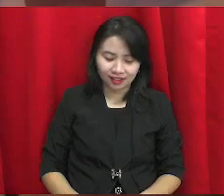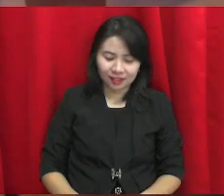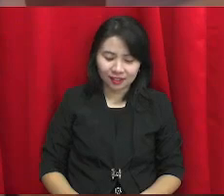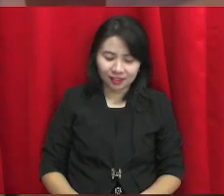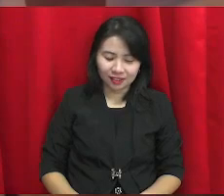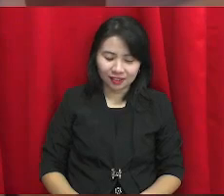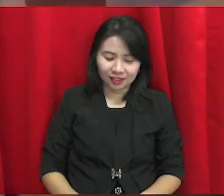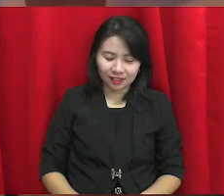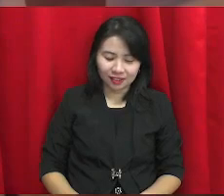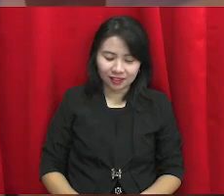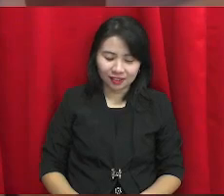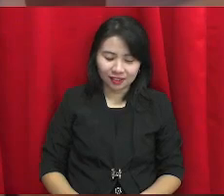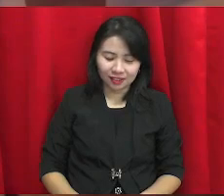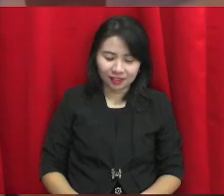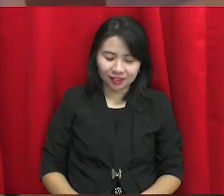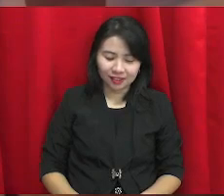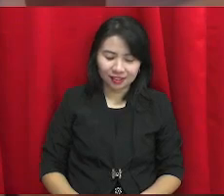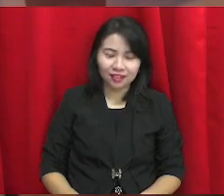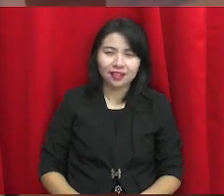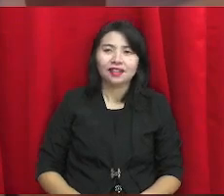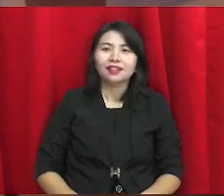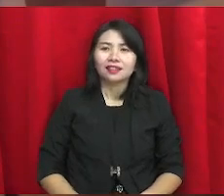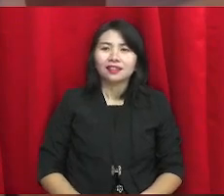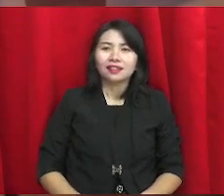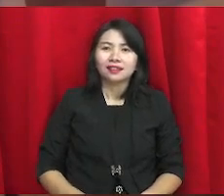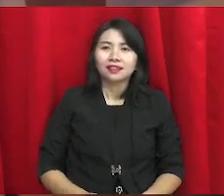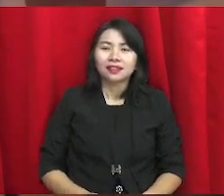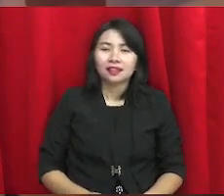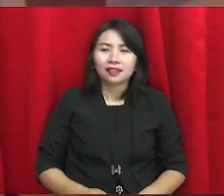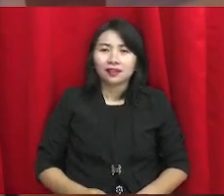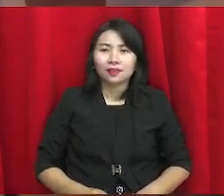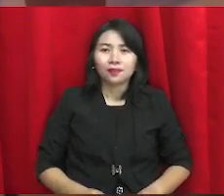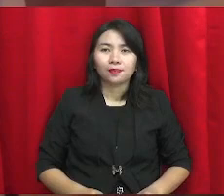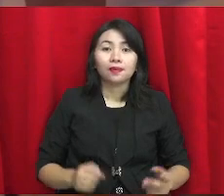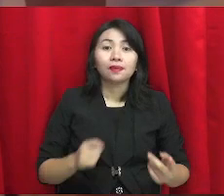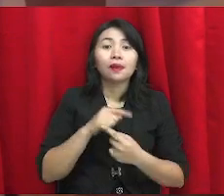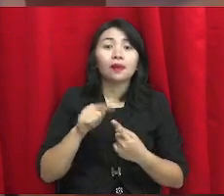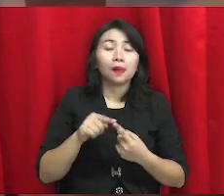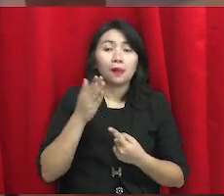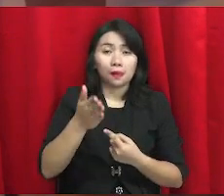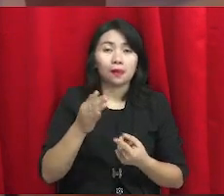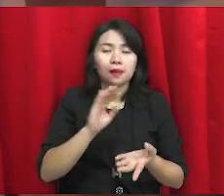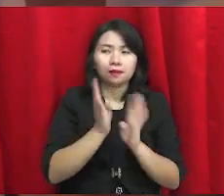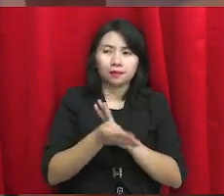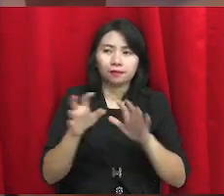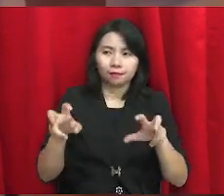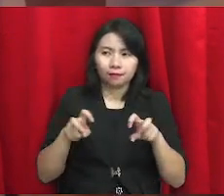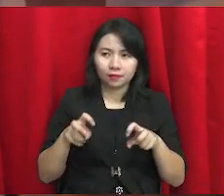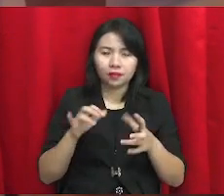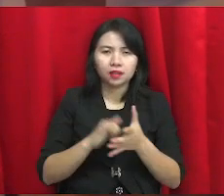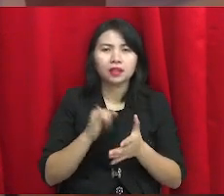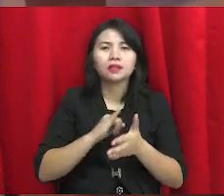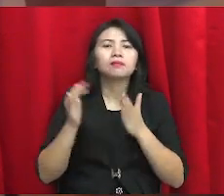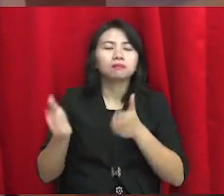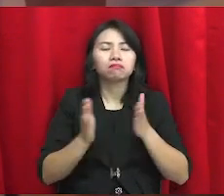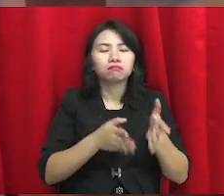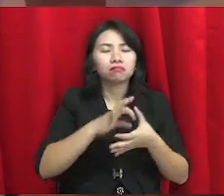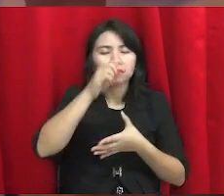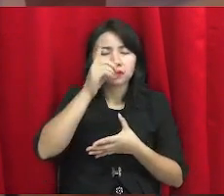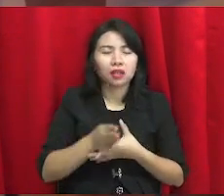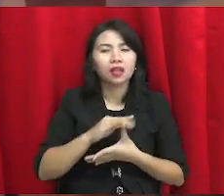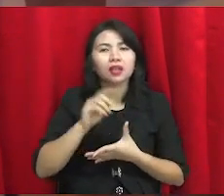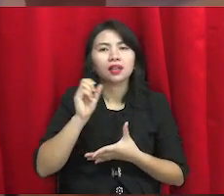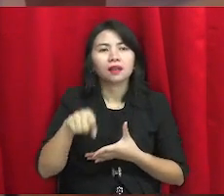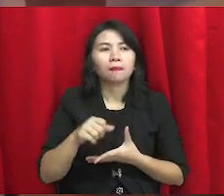Yeah. Iba yun eh. Yeah, and then, katulad na sinasabi ko, it's yung pagiging selfish yun. Yun ang kagandahan sa plano ng Diyos. Yung plano nyo is, you